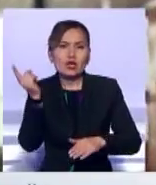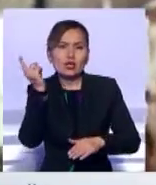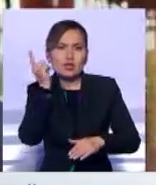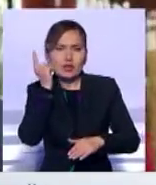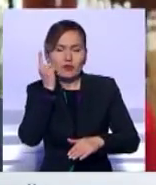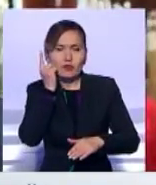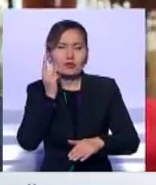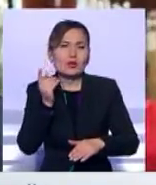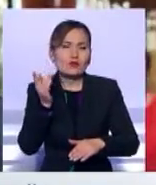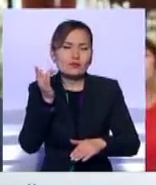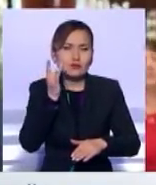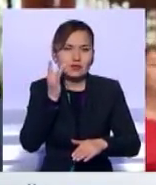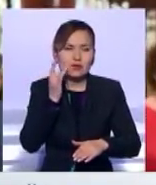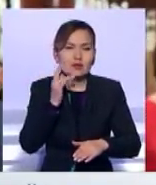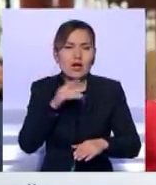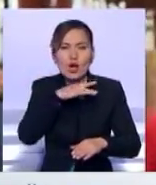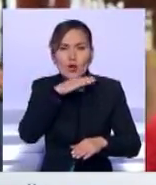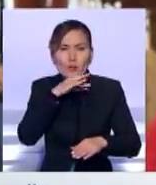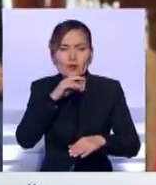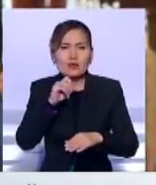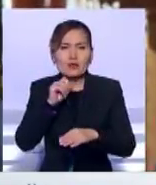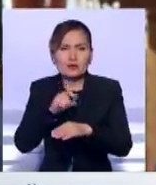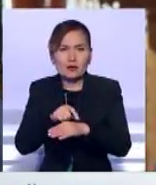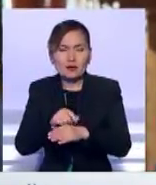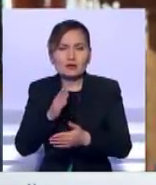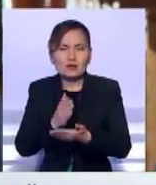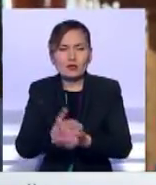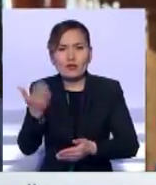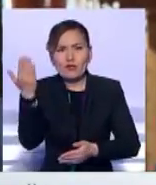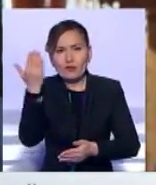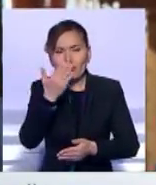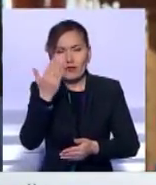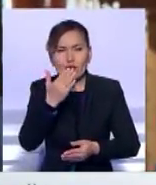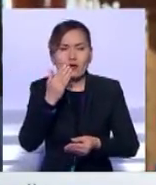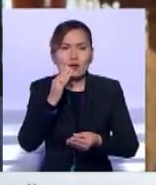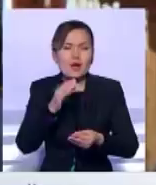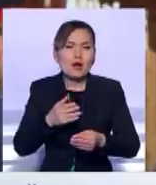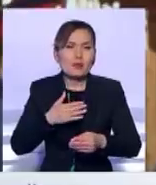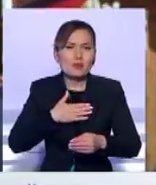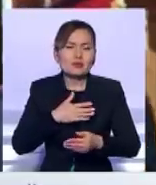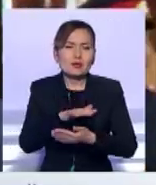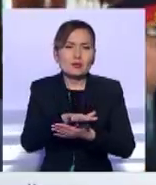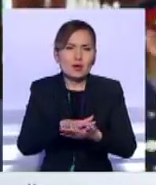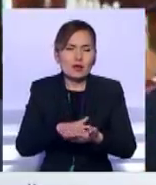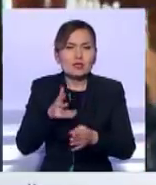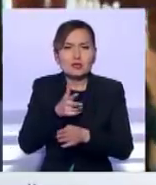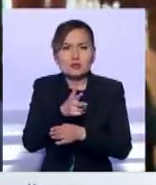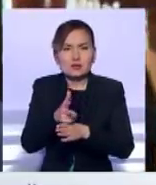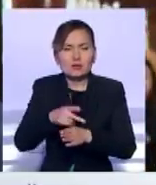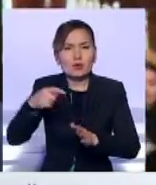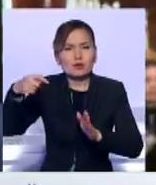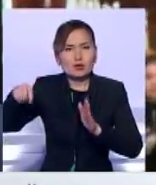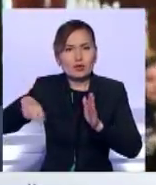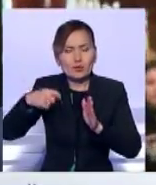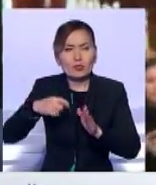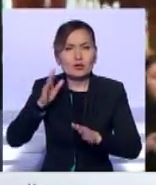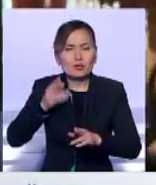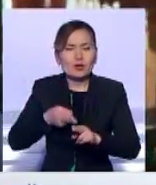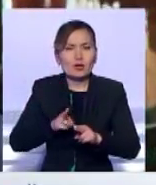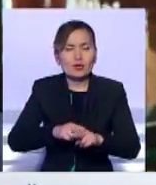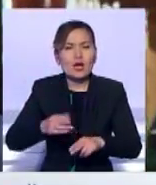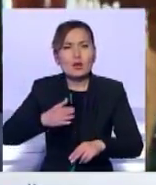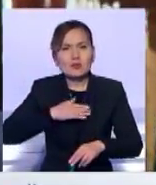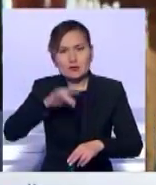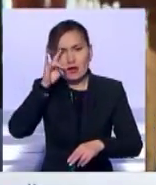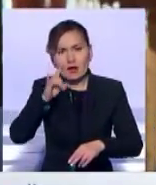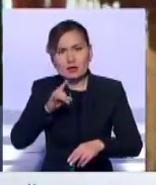байланысып көрермендердің осы жылы лебіздерін естіп жатырмыз. Осындай фильмдер көп болса деген және осындай азаматтарымызды таныту,